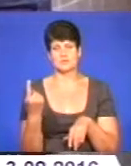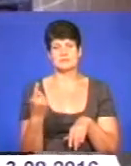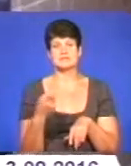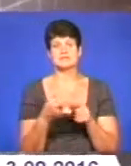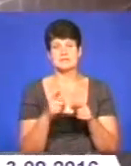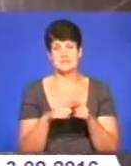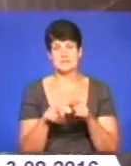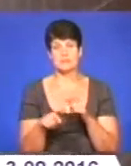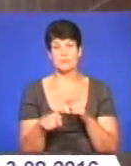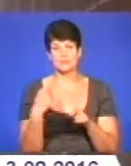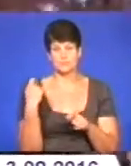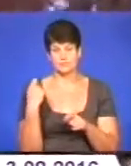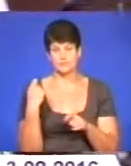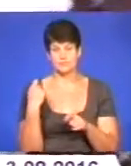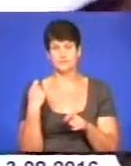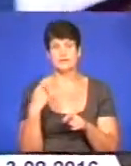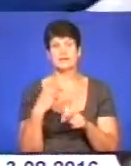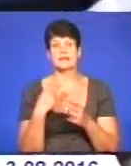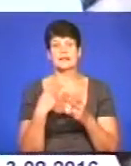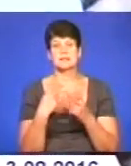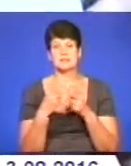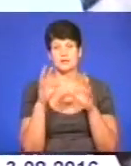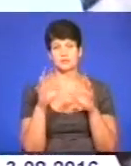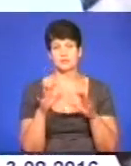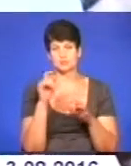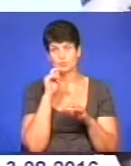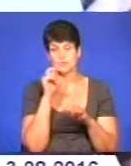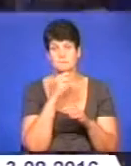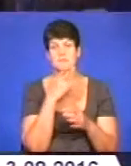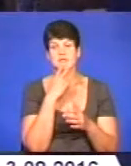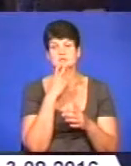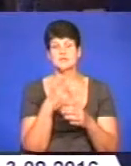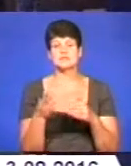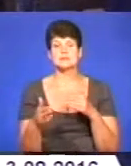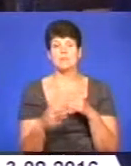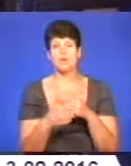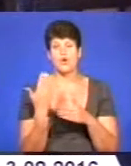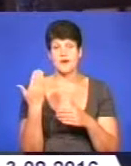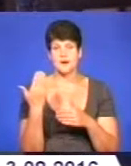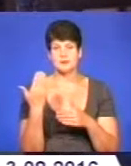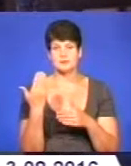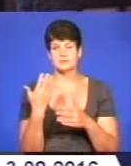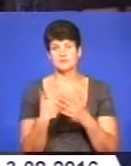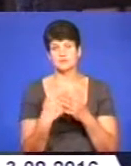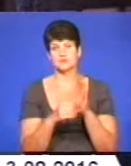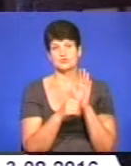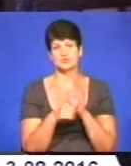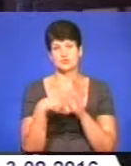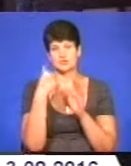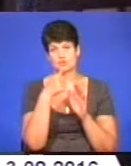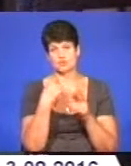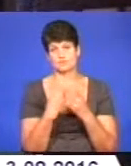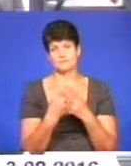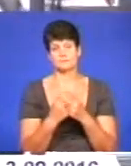скоєння даного кримінального правопорушення Кримінальним кодексом України передбачається покарання у вигляді до 6 років позбавлення